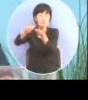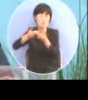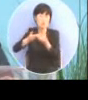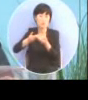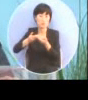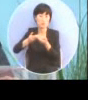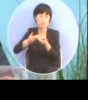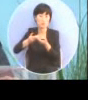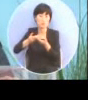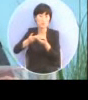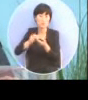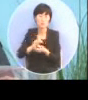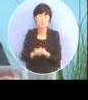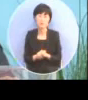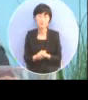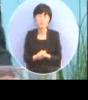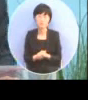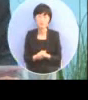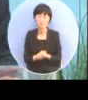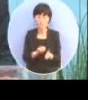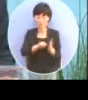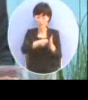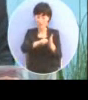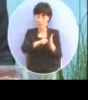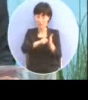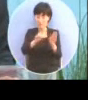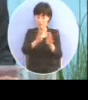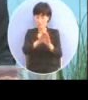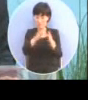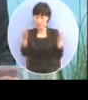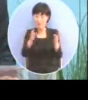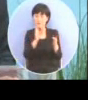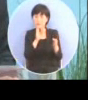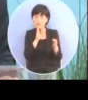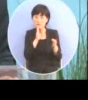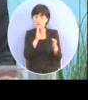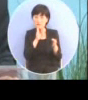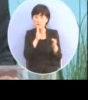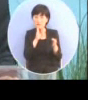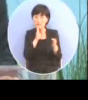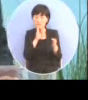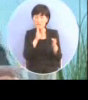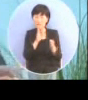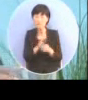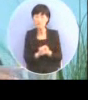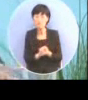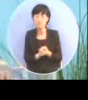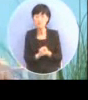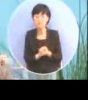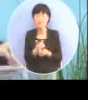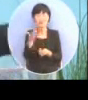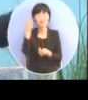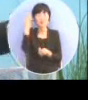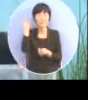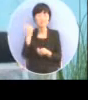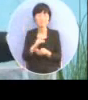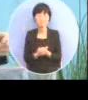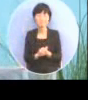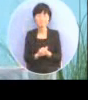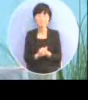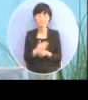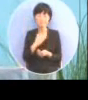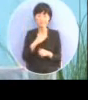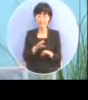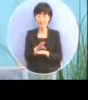cho hứa vậy. 그래, 열쇠는 여는 거라니까요. 아, chìa khóa cho để mở mà. 한 번 나는 내